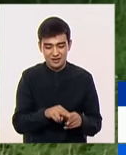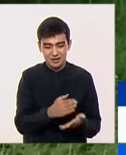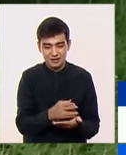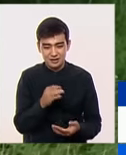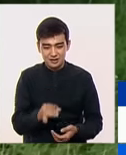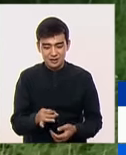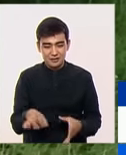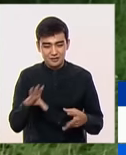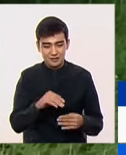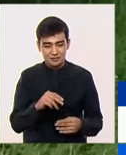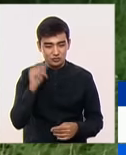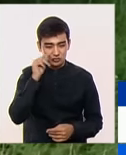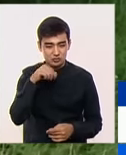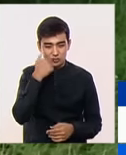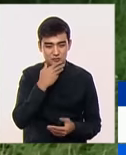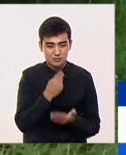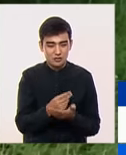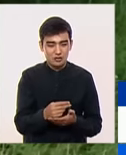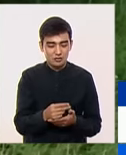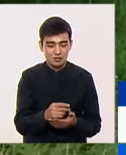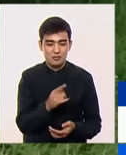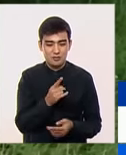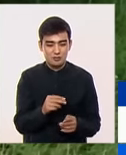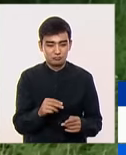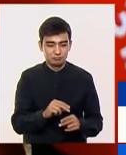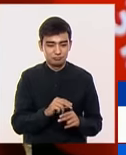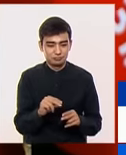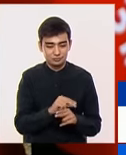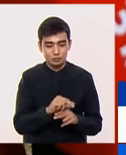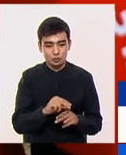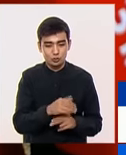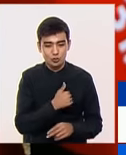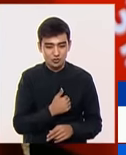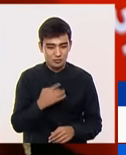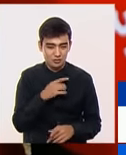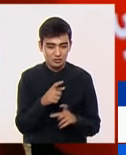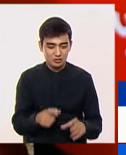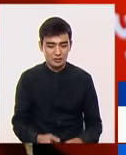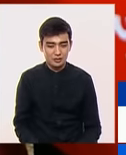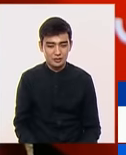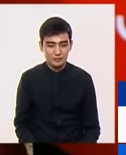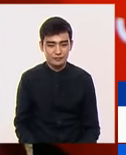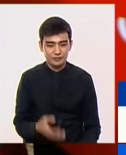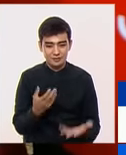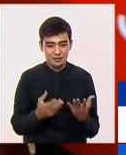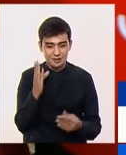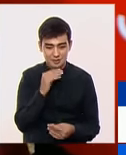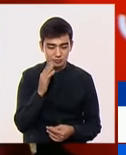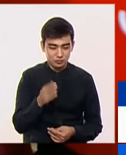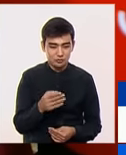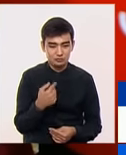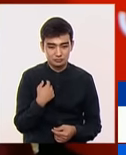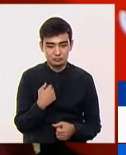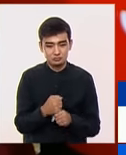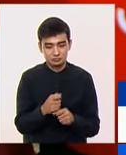максимально вложить в развитие своего ребенка если будет возможность отдадим обязательных